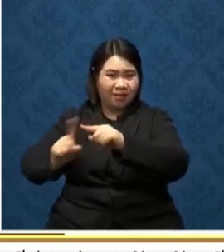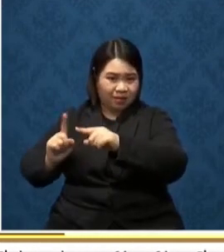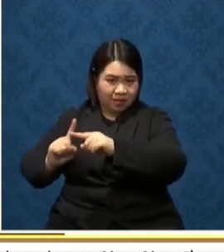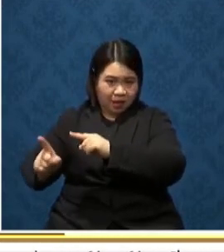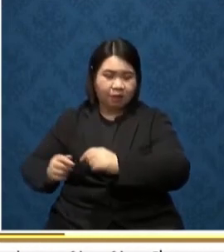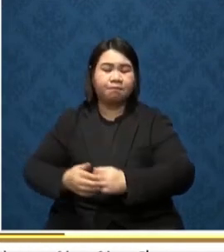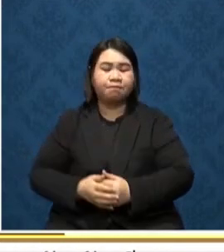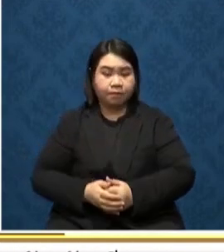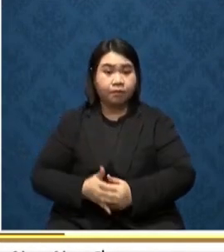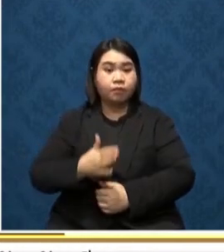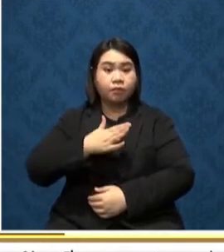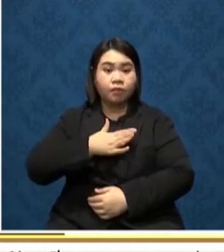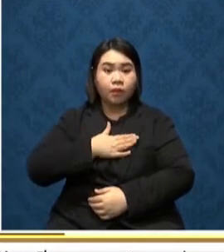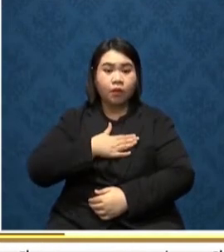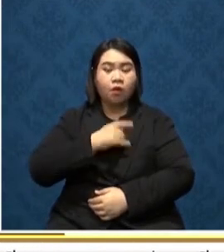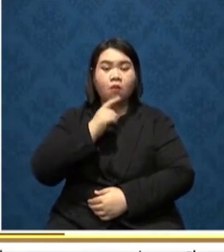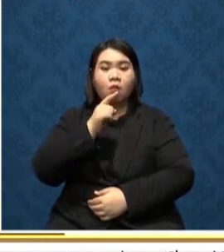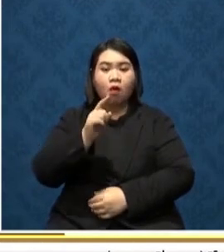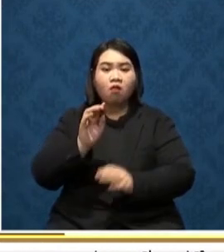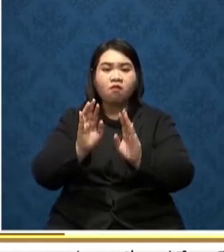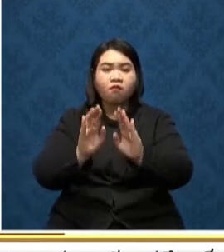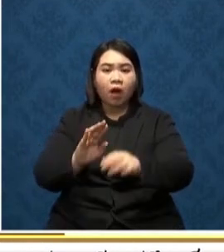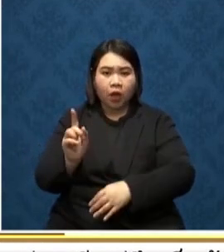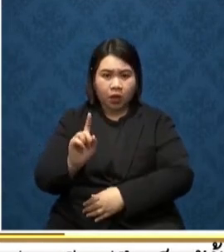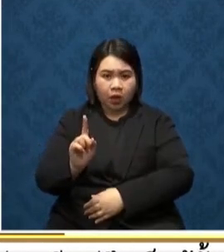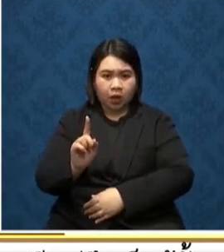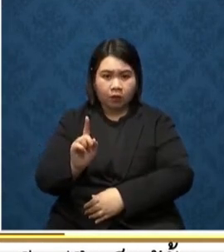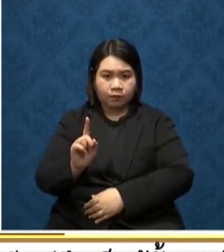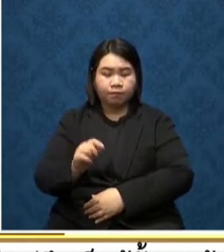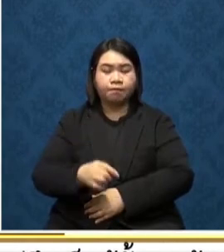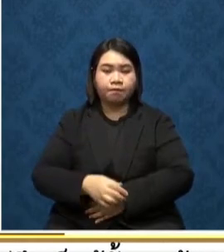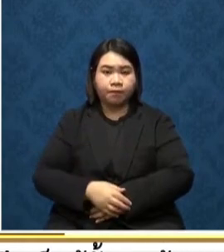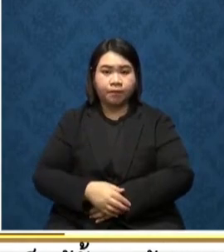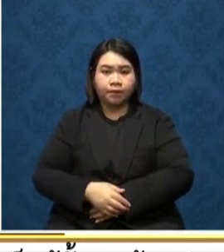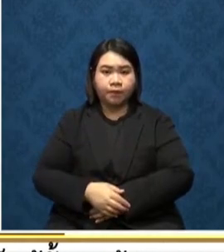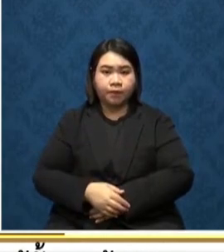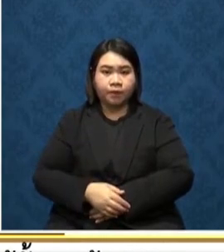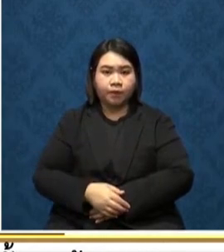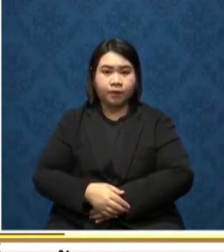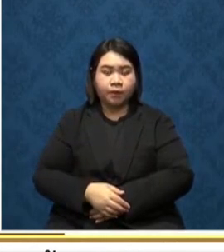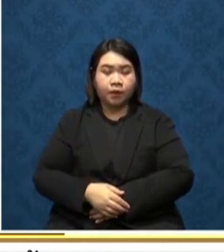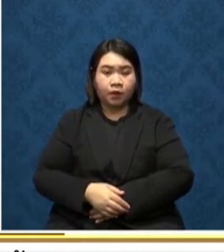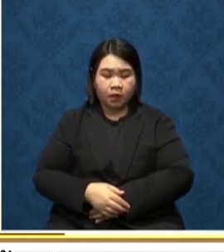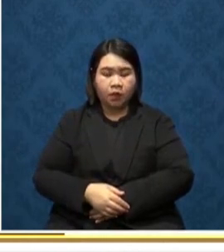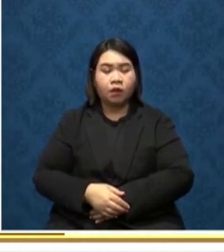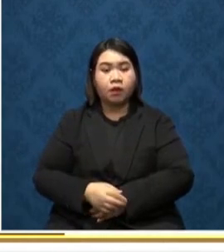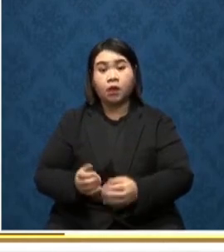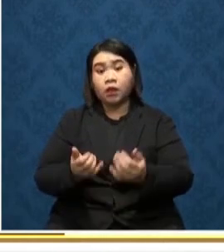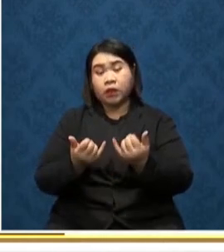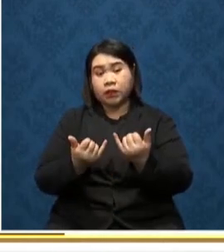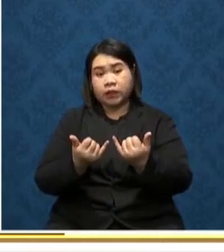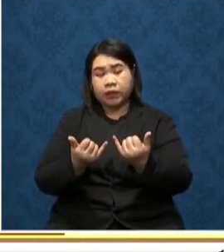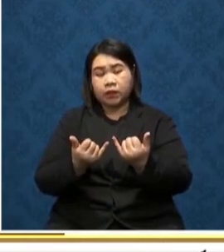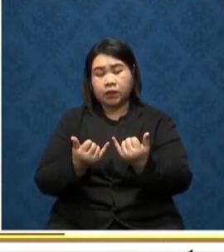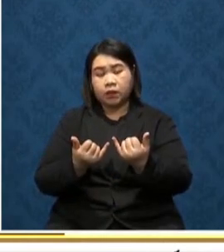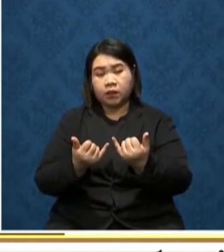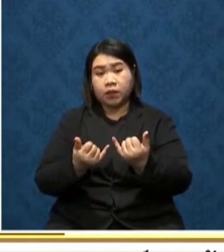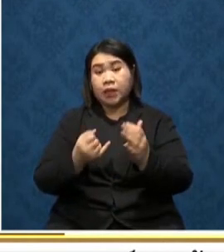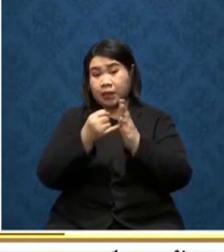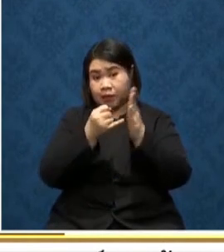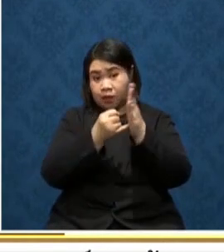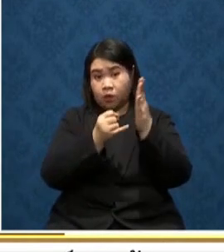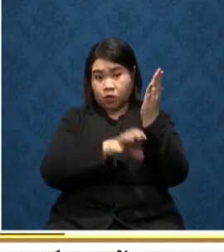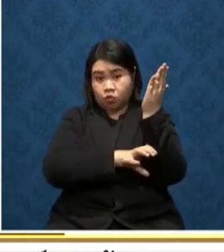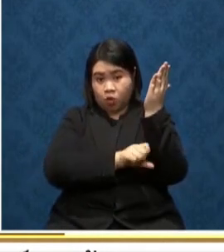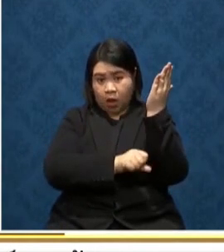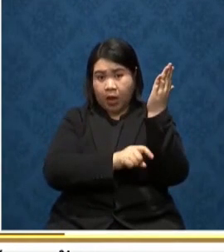ผมยากจะกลา gloss ฝากท่านร ánพรีสาทิว่ามือทางจงหวส